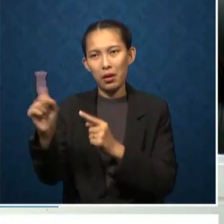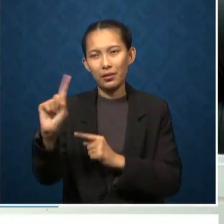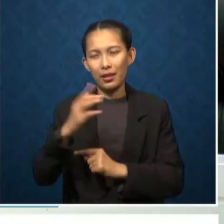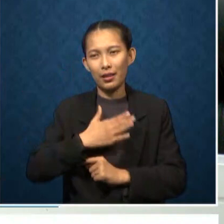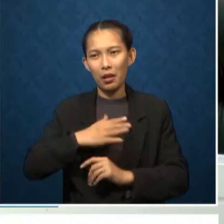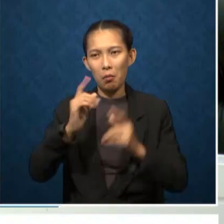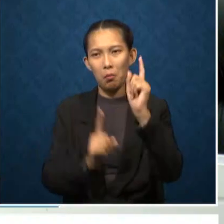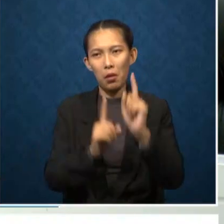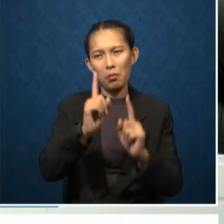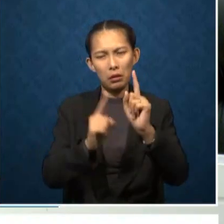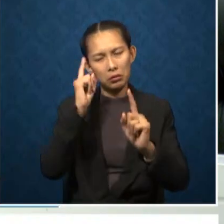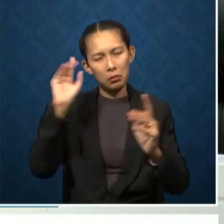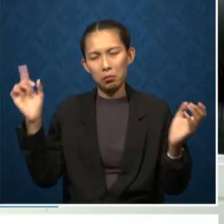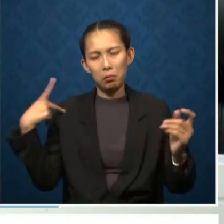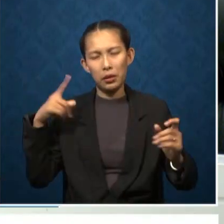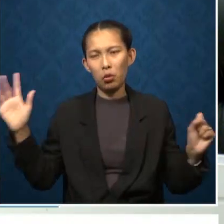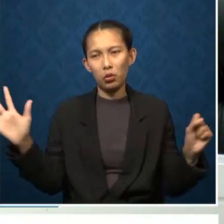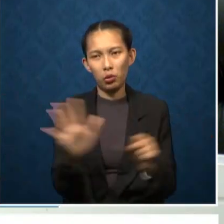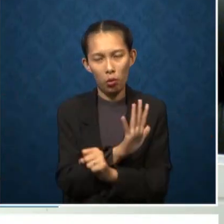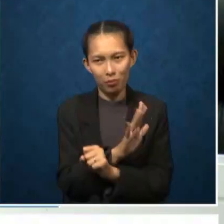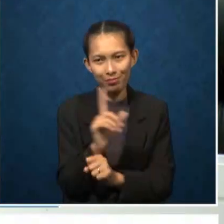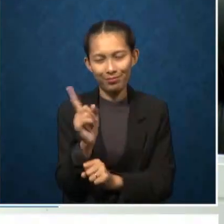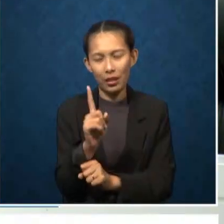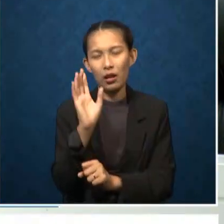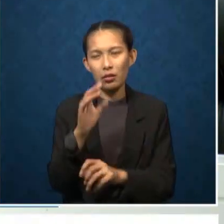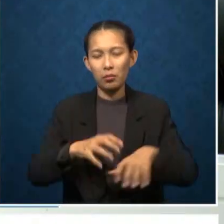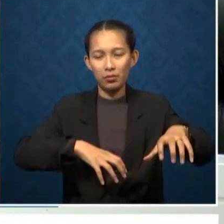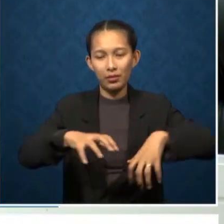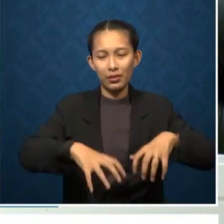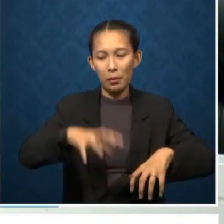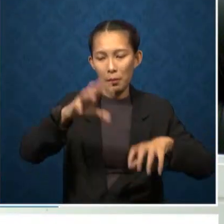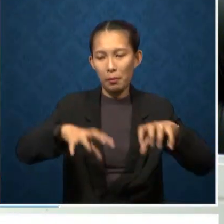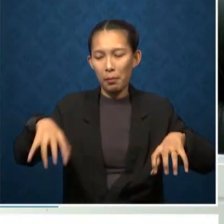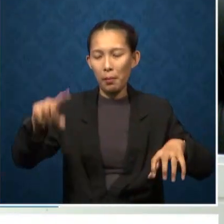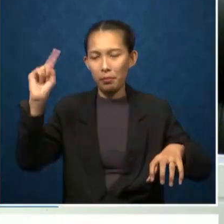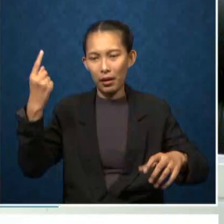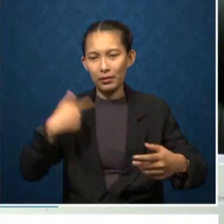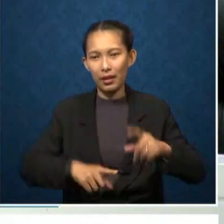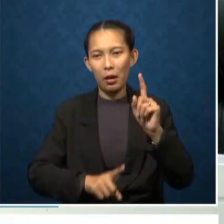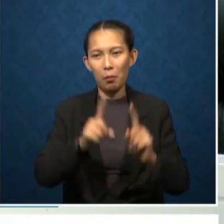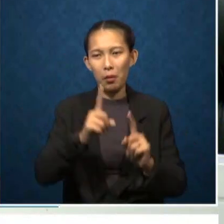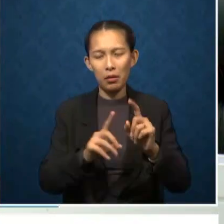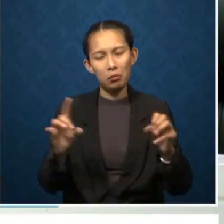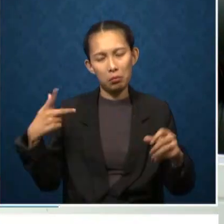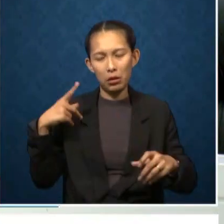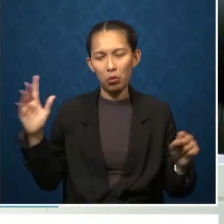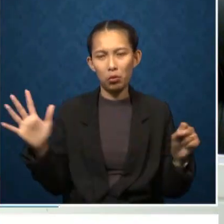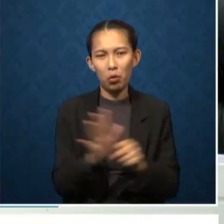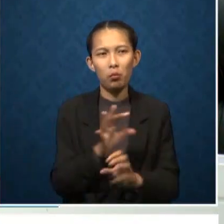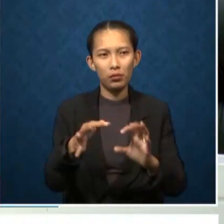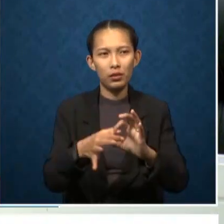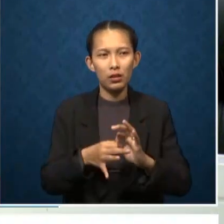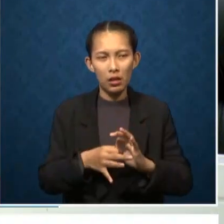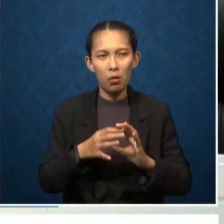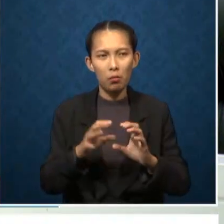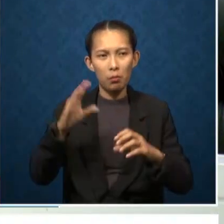ความคุ้มค่านะคะทั้งในการจัดส่วนราชการใหม่แล้วก็การประเมินความคุ้มค่าขององค์การมหาชนเดิมเวลามี